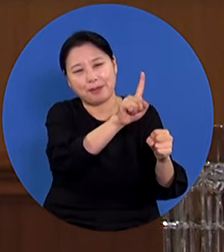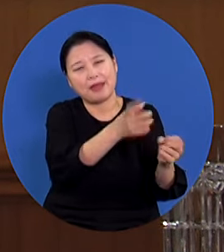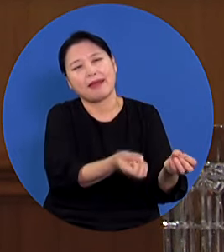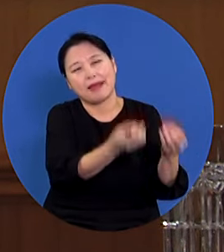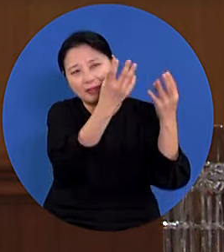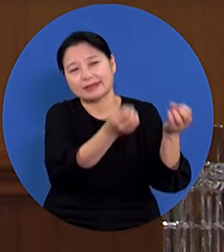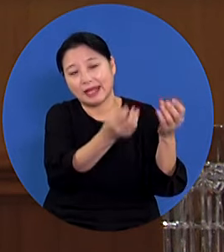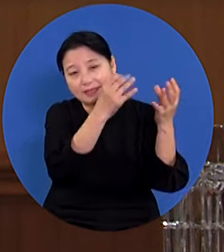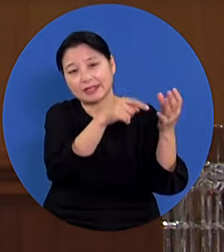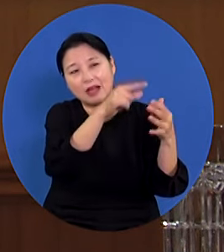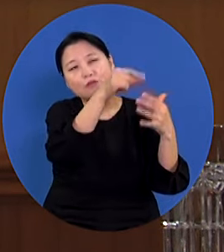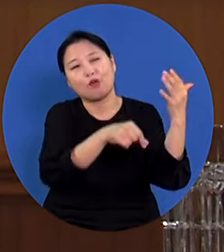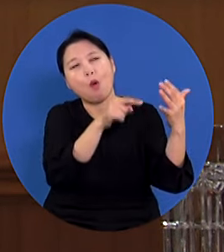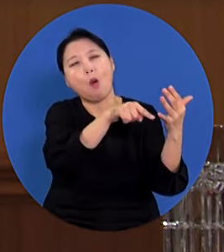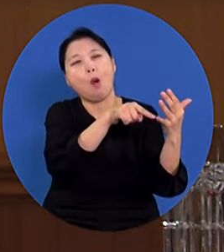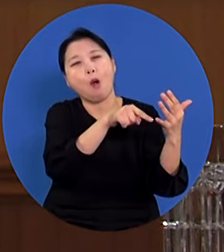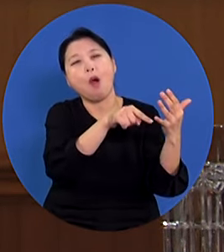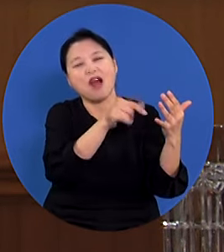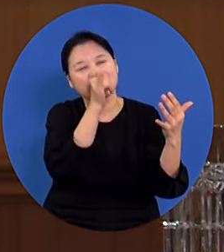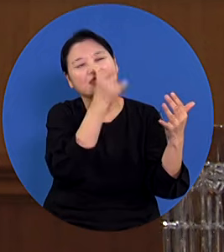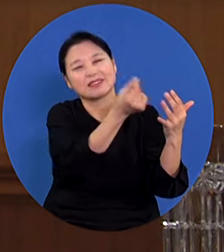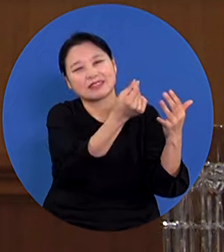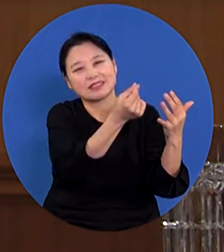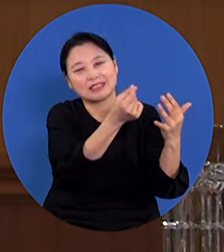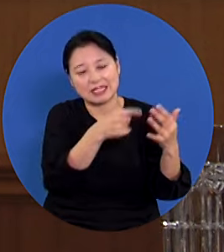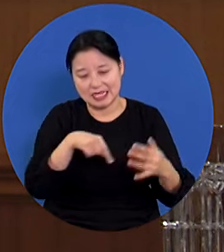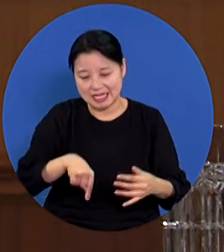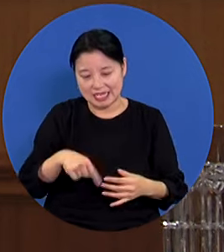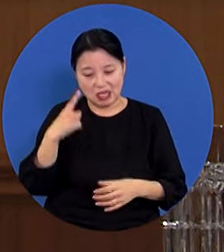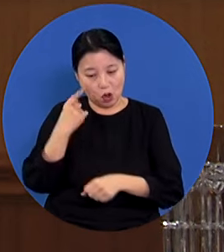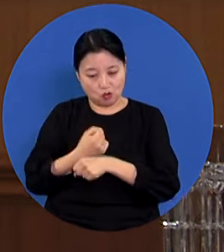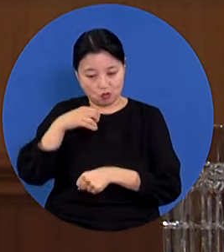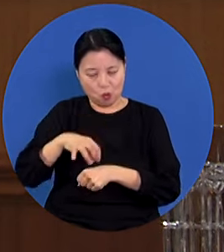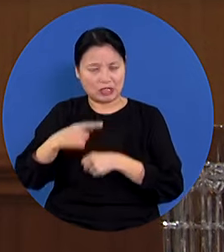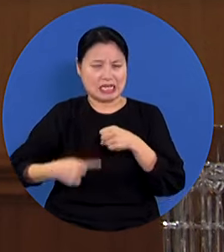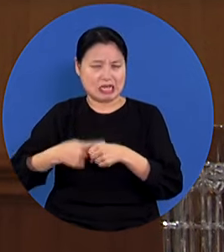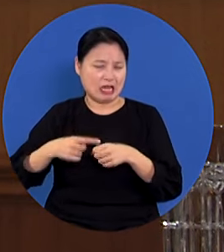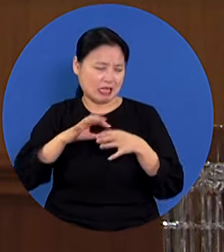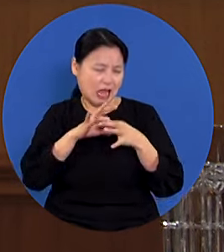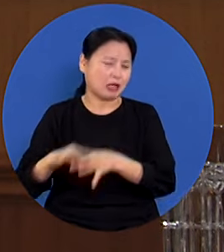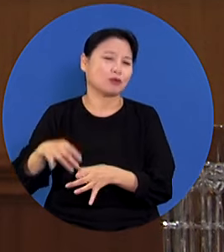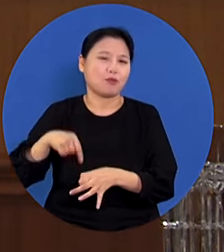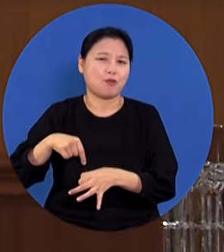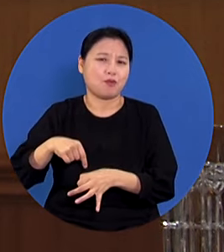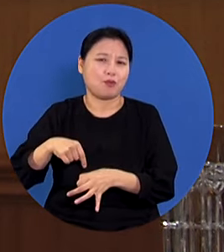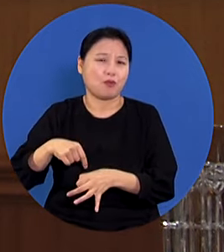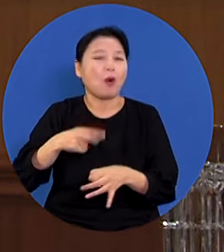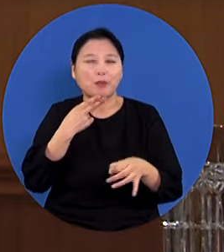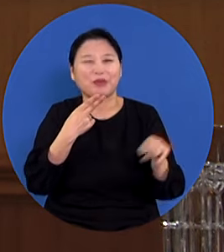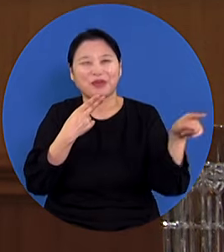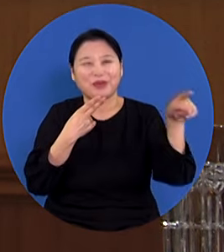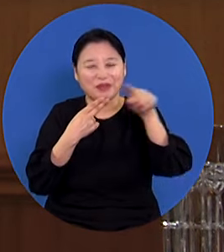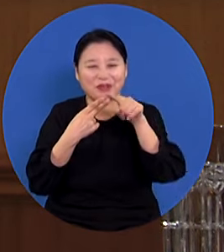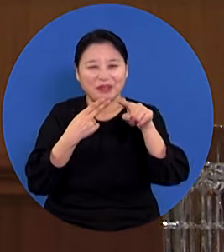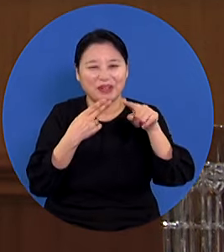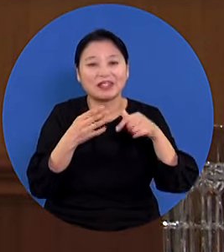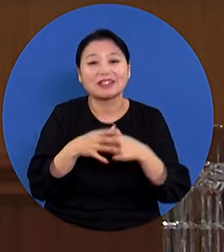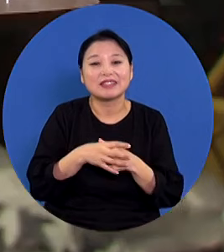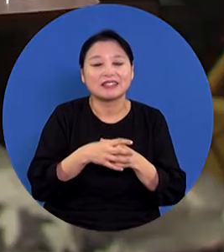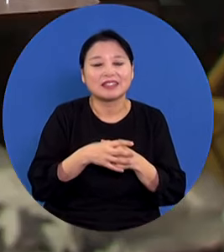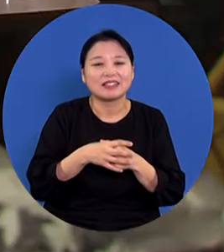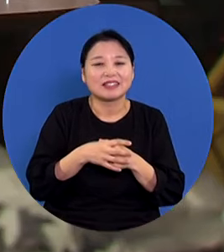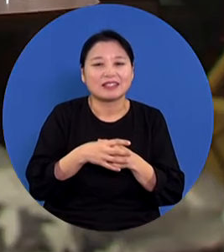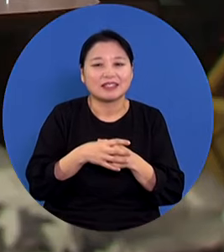어떤 행사라든가 프로그램이 있지 이렇게 어떻게 보면 상설 기관이 있어서 예, 예. 상주를 하면서 1년 내내 그런 거를 하는